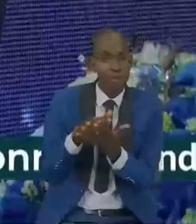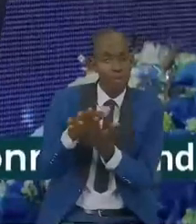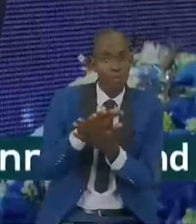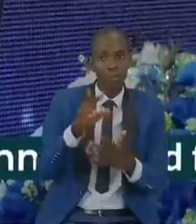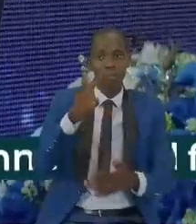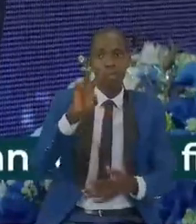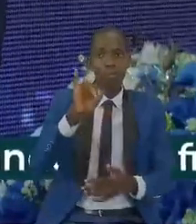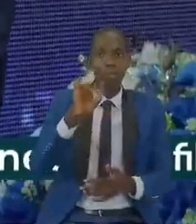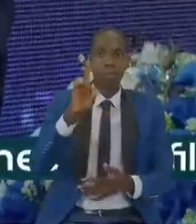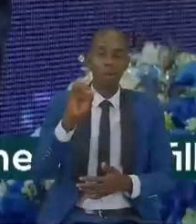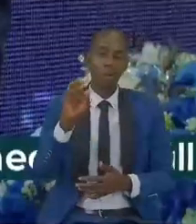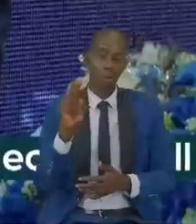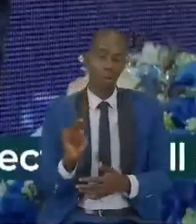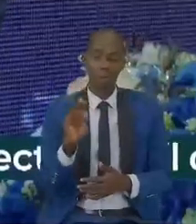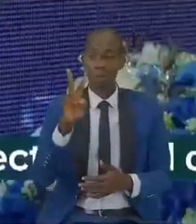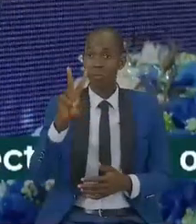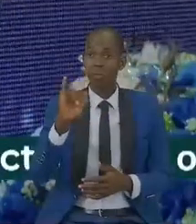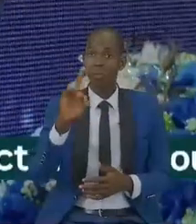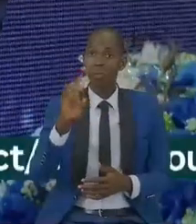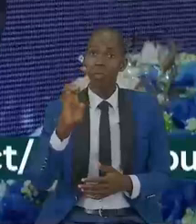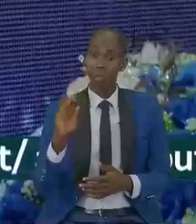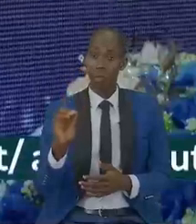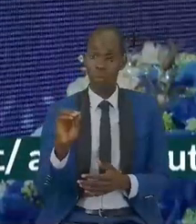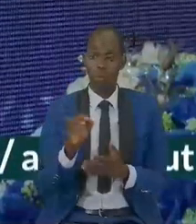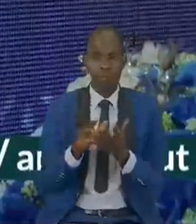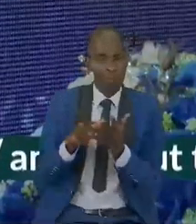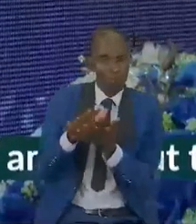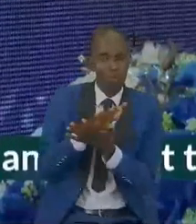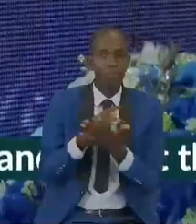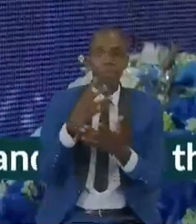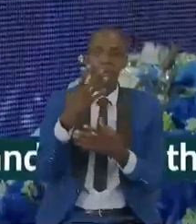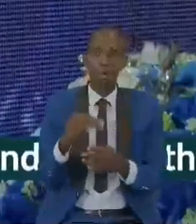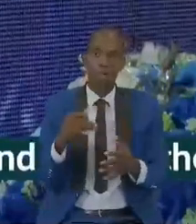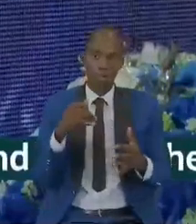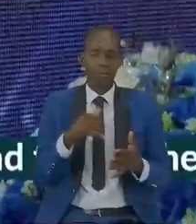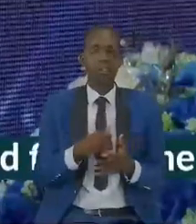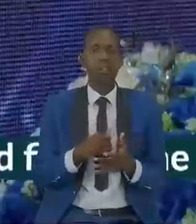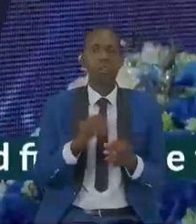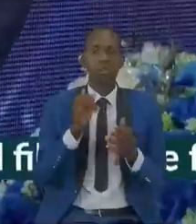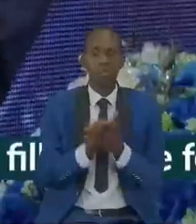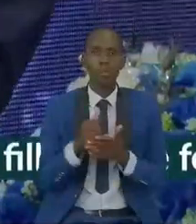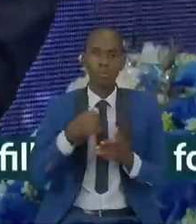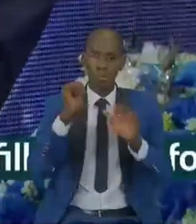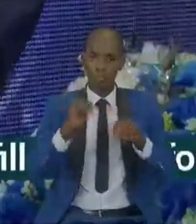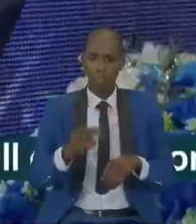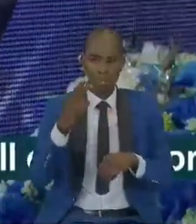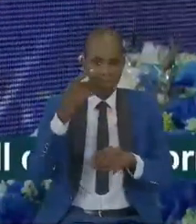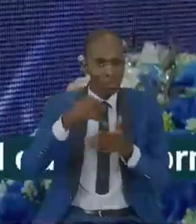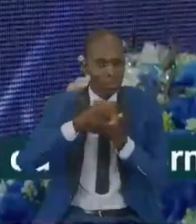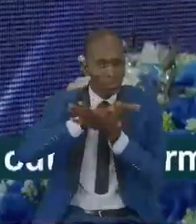du numéro de WhatsApp qu'on avait mentionné.